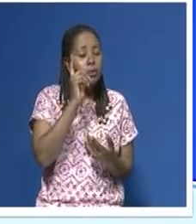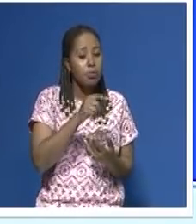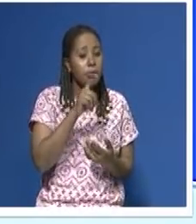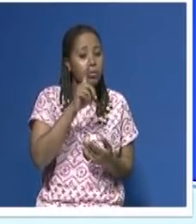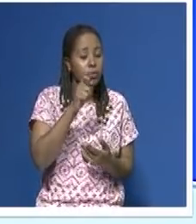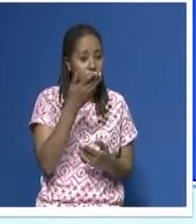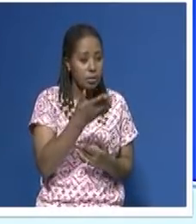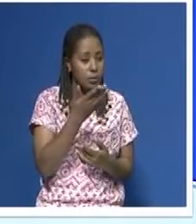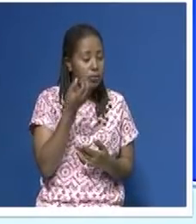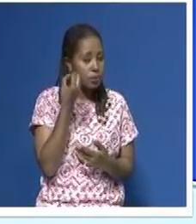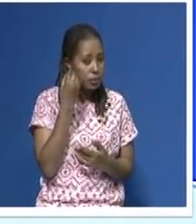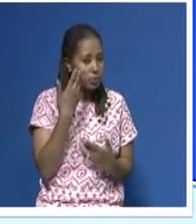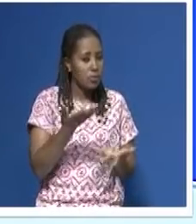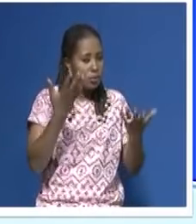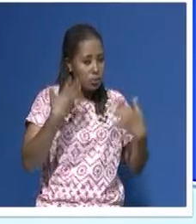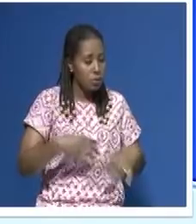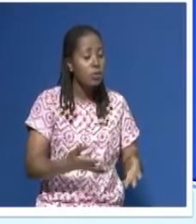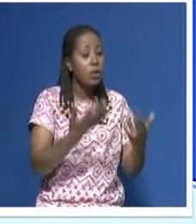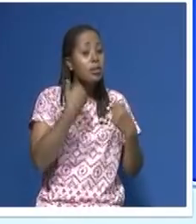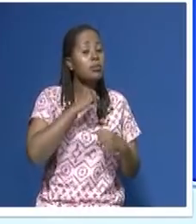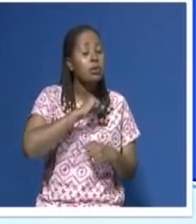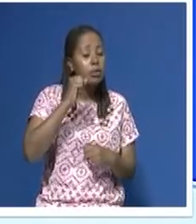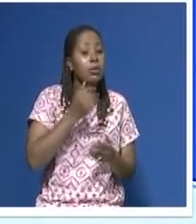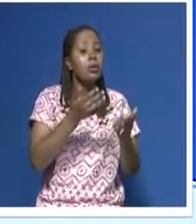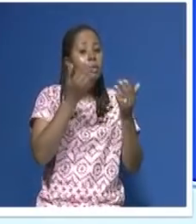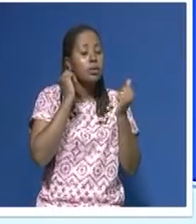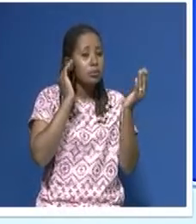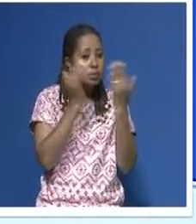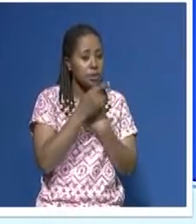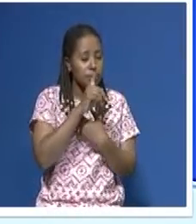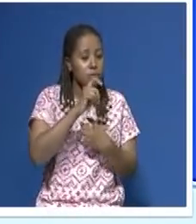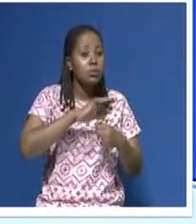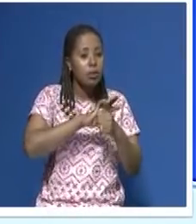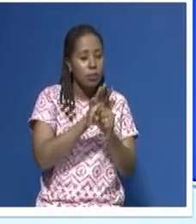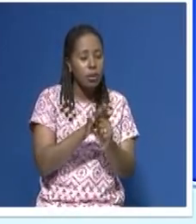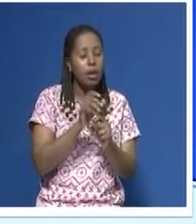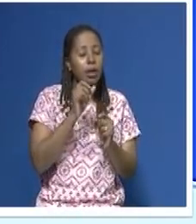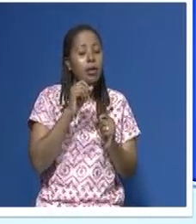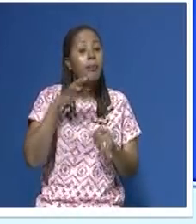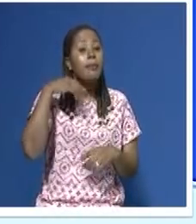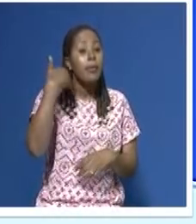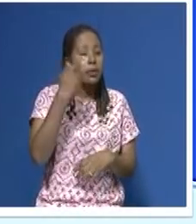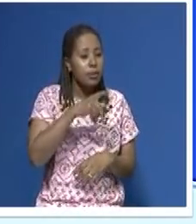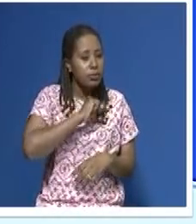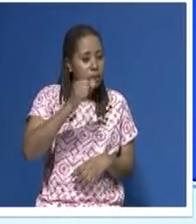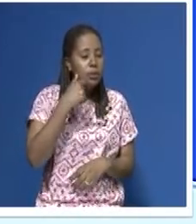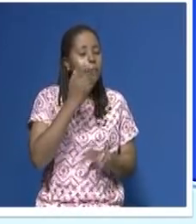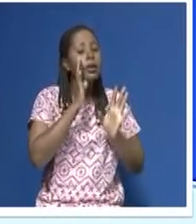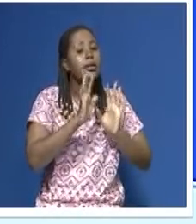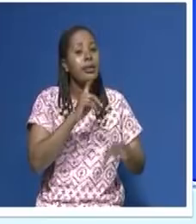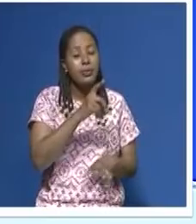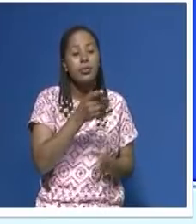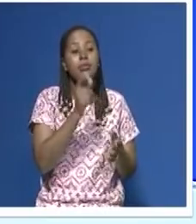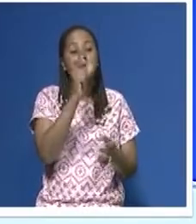alikuwa na vile vimelea vya maradhi. Kwa hiyo mwili unaweza ukafanikiwa kudhibiti virusi vya corona. Baada ya kufanikiwa, tunasema tayari